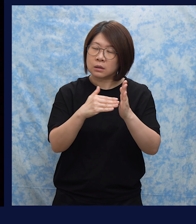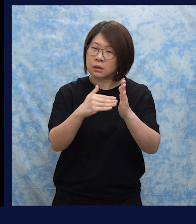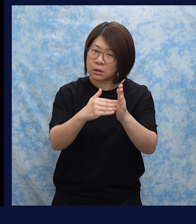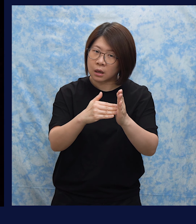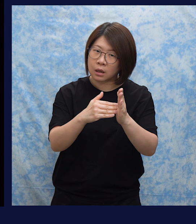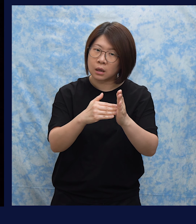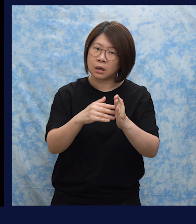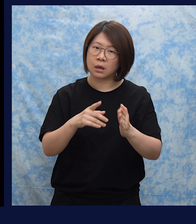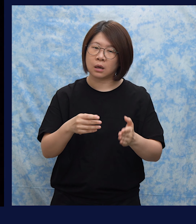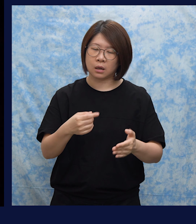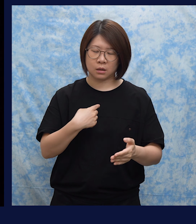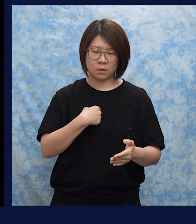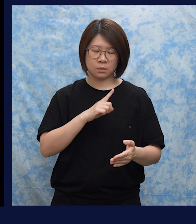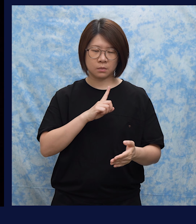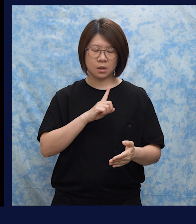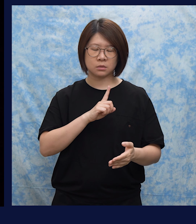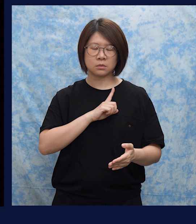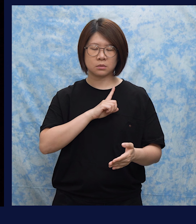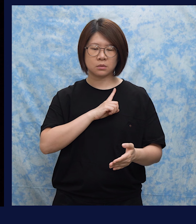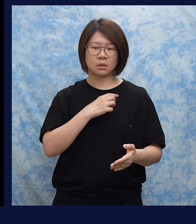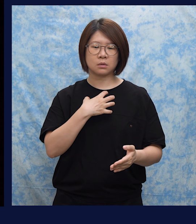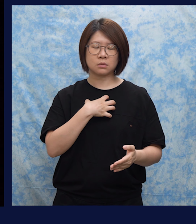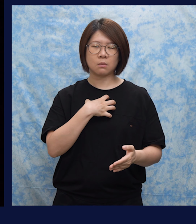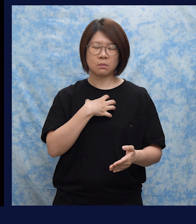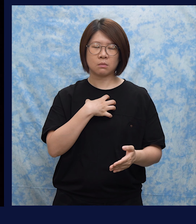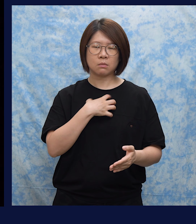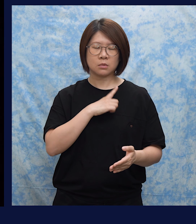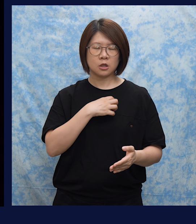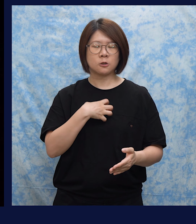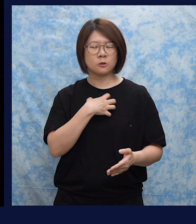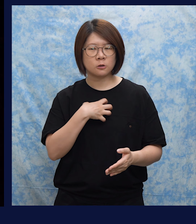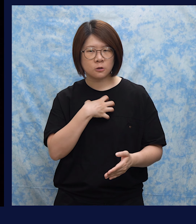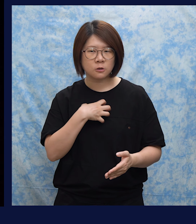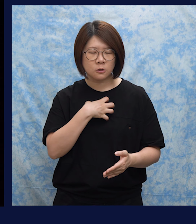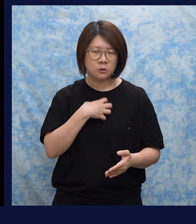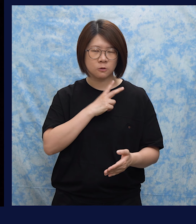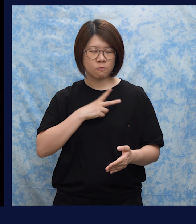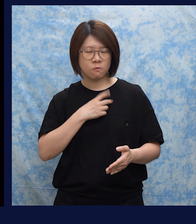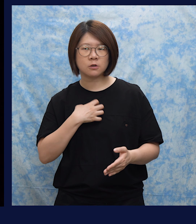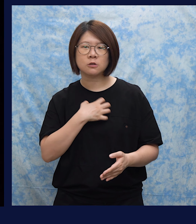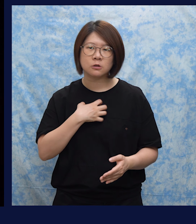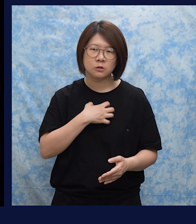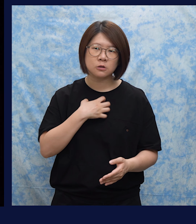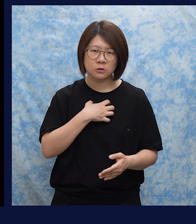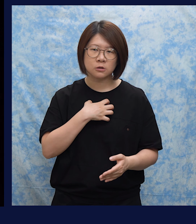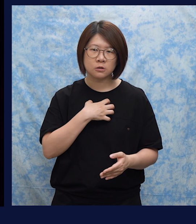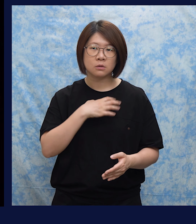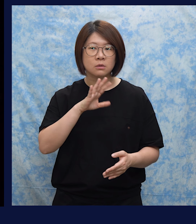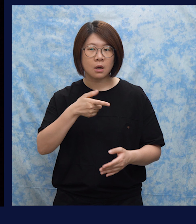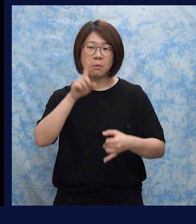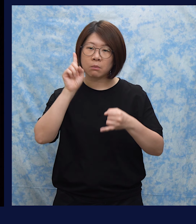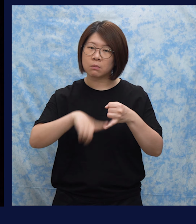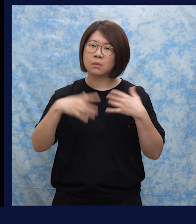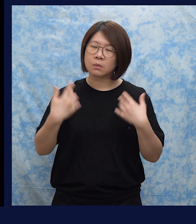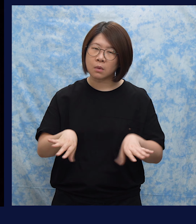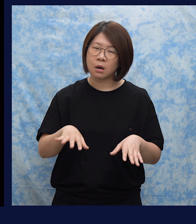間停低去自己同自己做一啲情緒上嘅梳理咁樣。咁但係反而去到呢一個結